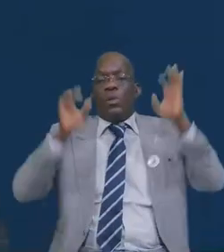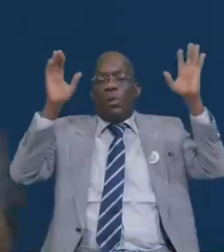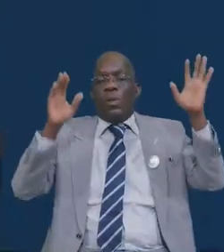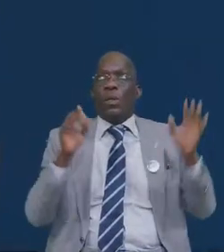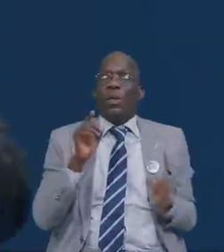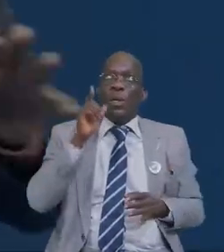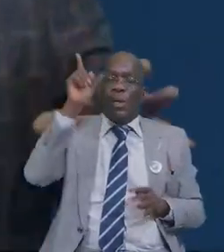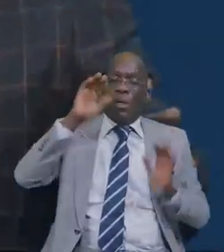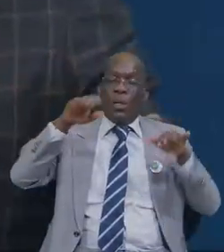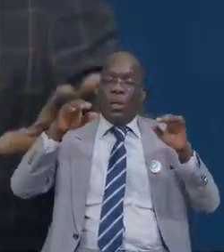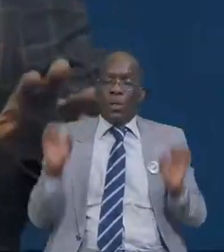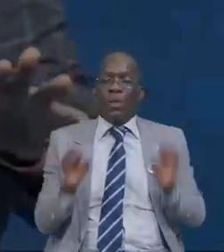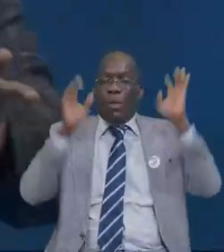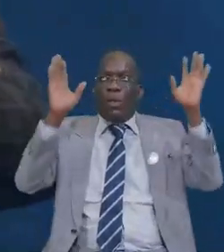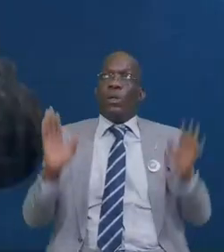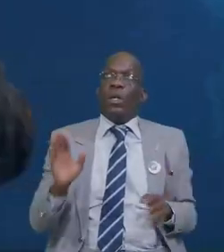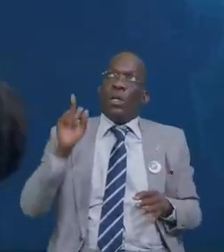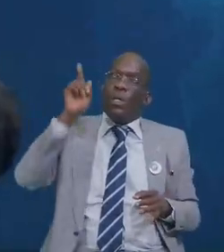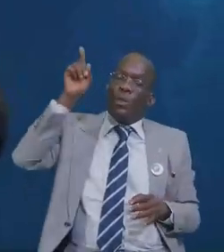volontairement, il s'est livré lui-même